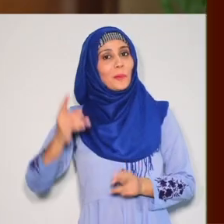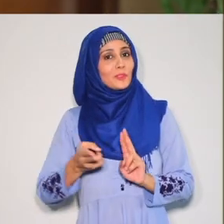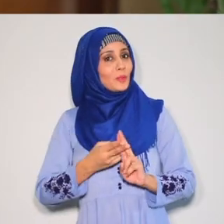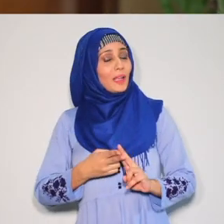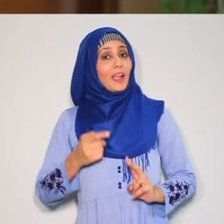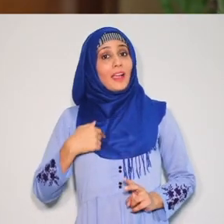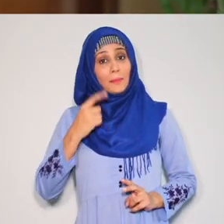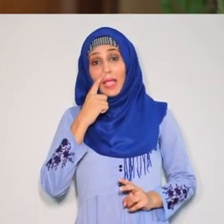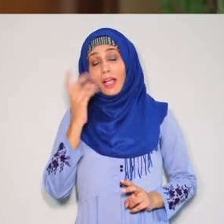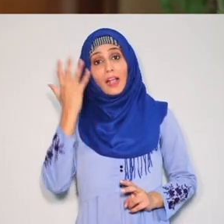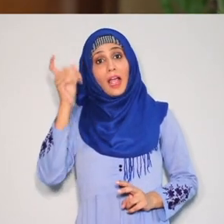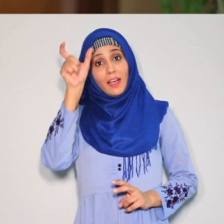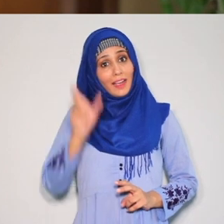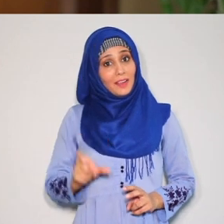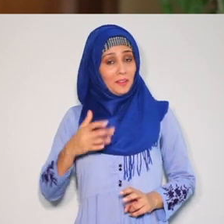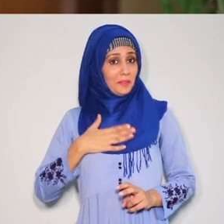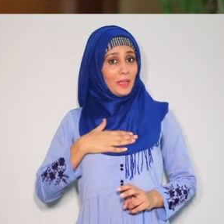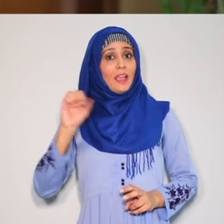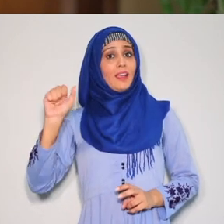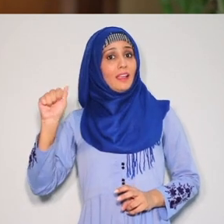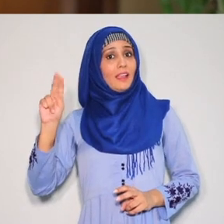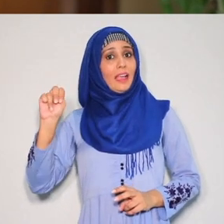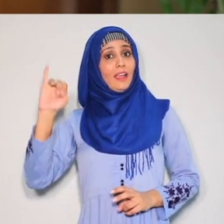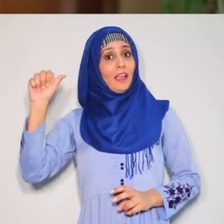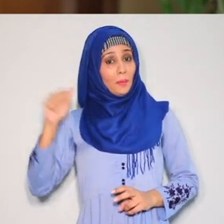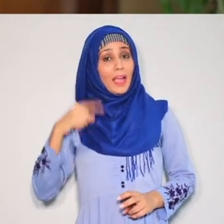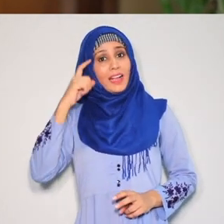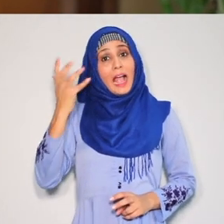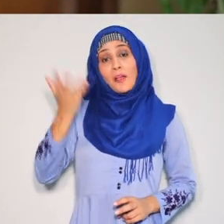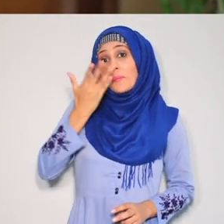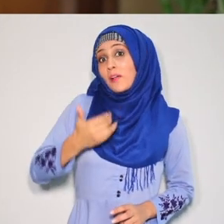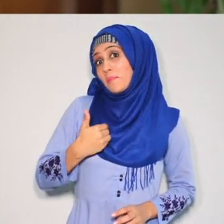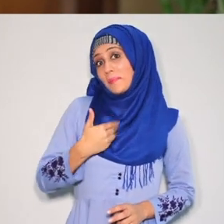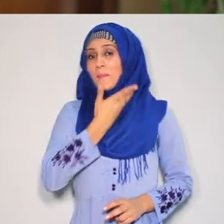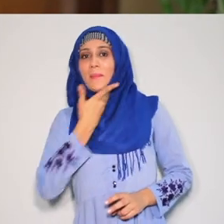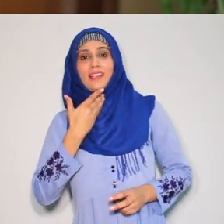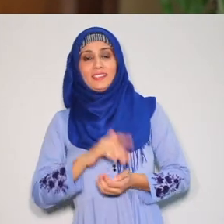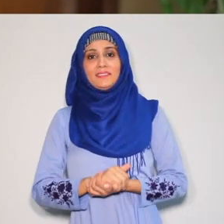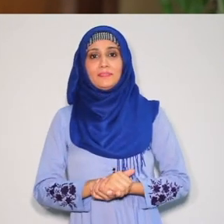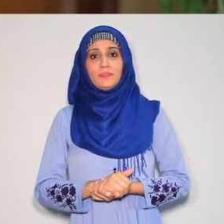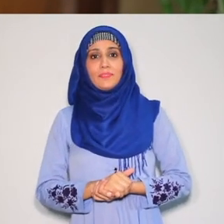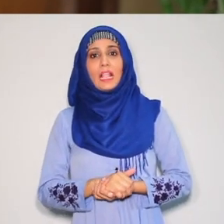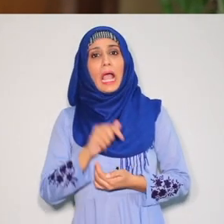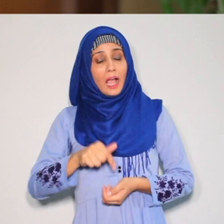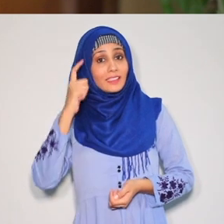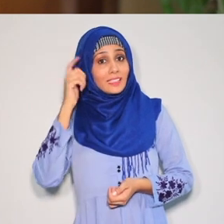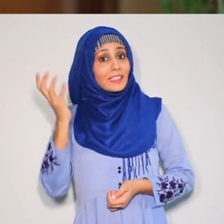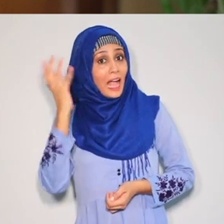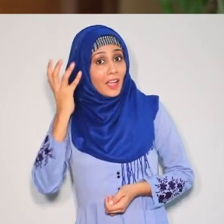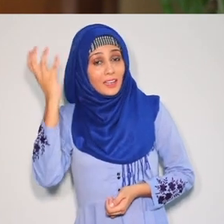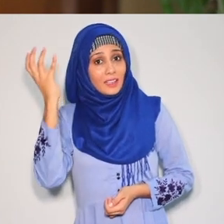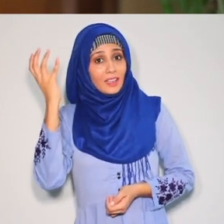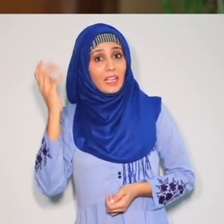अस्सलाम वालेकुम दोस्तों, मैं हूँ कहानी आंटी सानिया और मैं आपको कहानियाँ सुनाती हूँ वो जो मुझे पसंद हैं। आज की